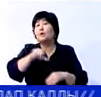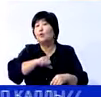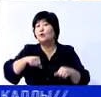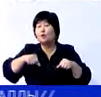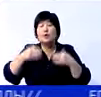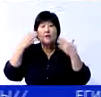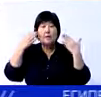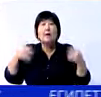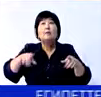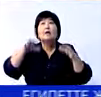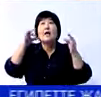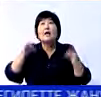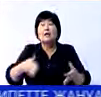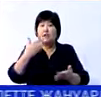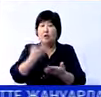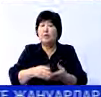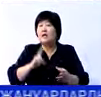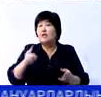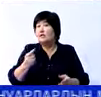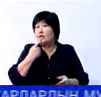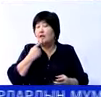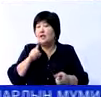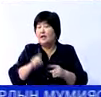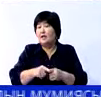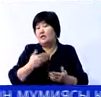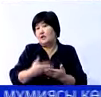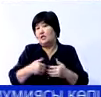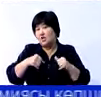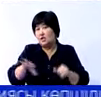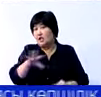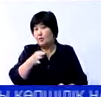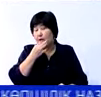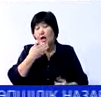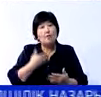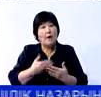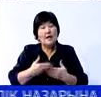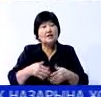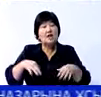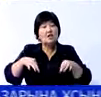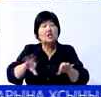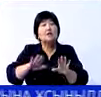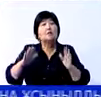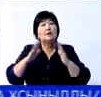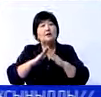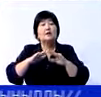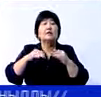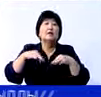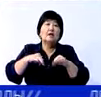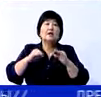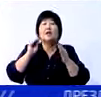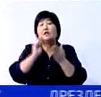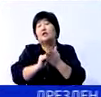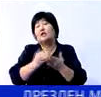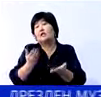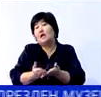біле бермейді, бірақ кез келген мәселені еш қиындықсыз әрі күмәнсіз шешілгенін қалайды. Мәселен, жылжымайтын мүлікті тіркеу кезінде немесе тұрғын